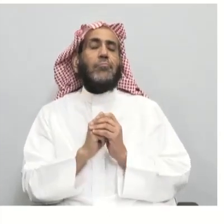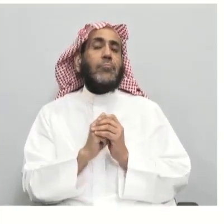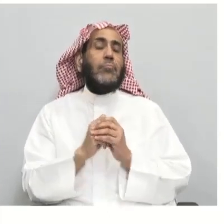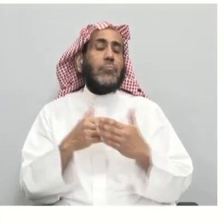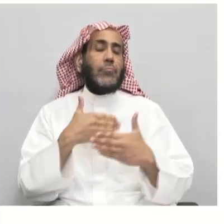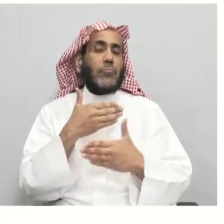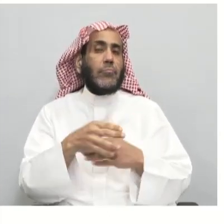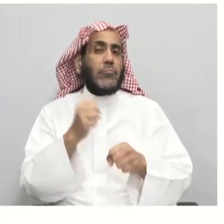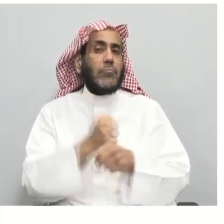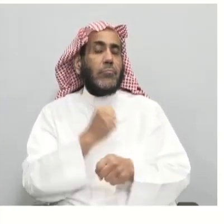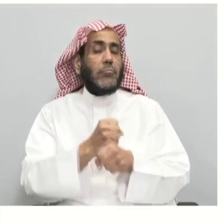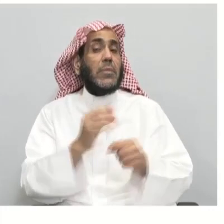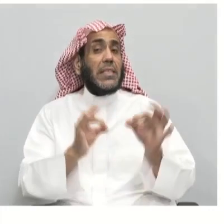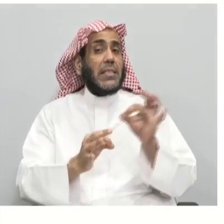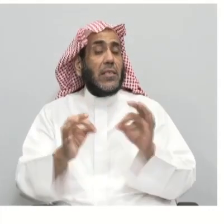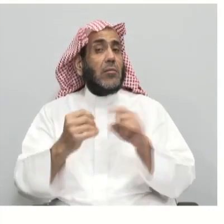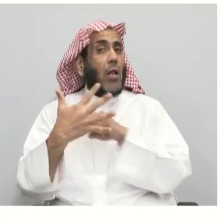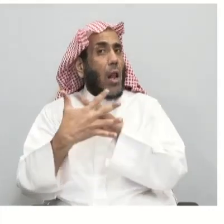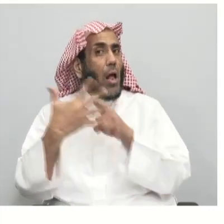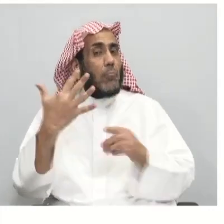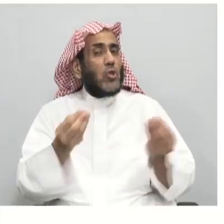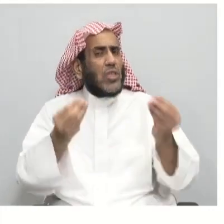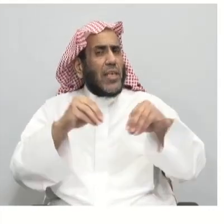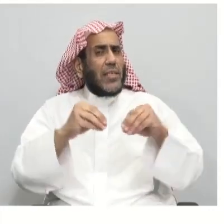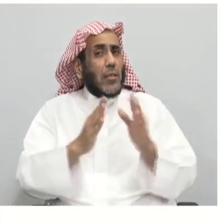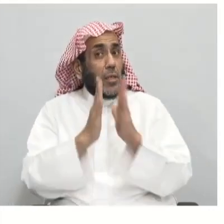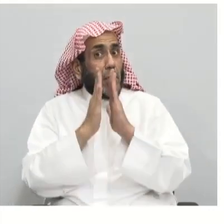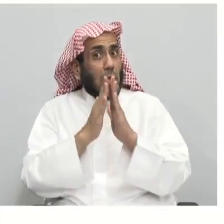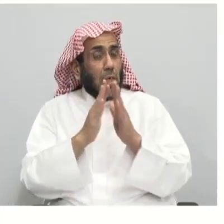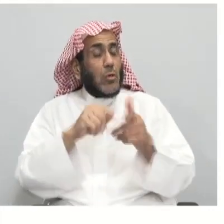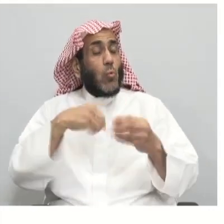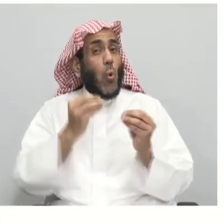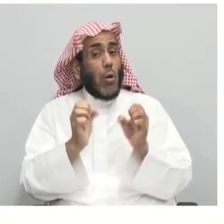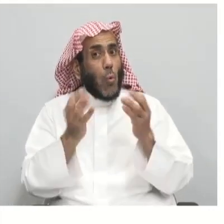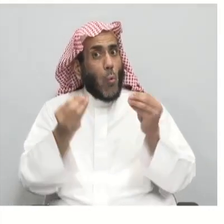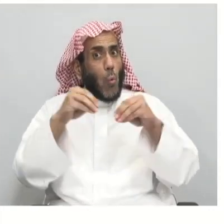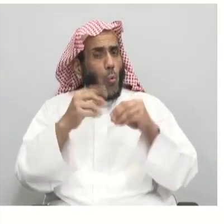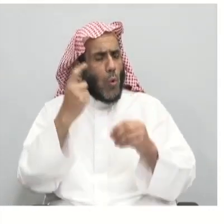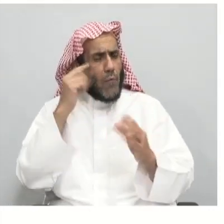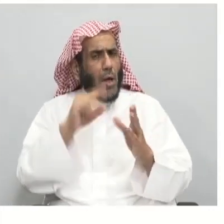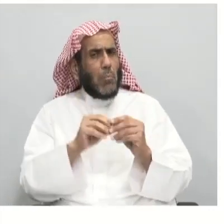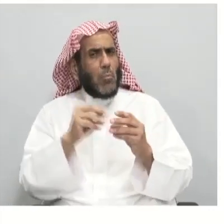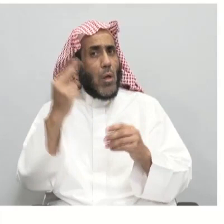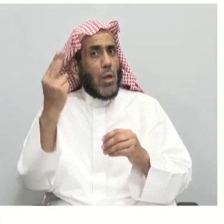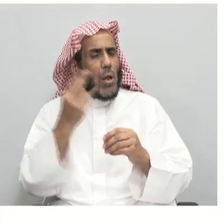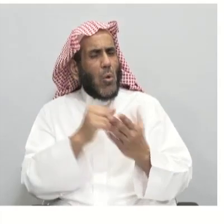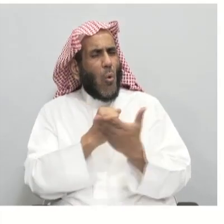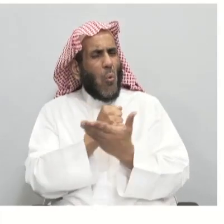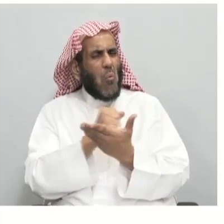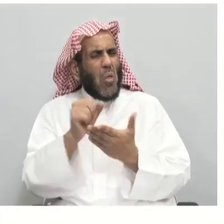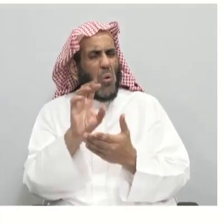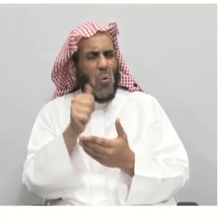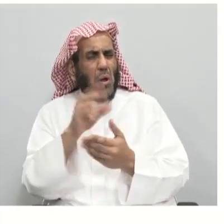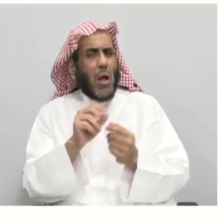كذلك تطبيق الاستراتيجيات الخمس لزياده التركيز والفهم رسمه بعض الكلمات المحذوفه بعض